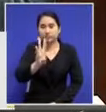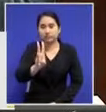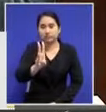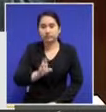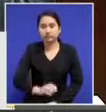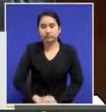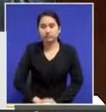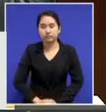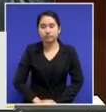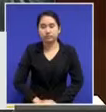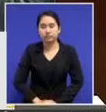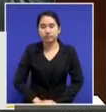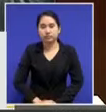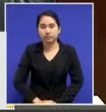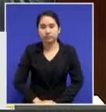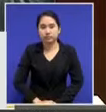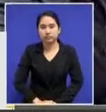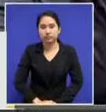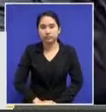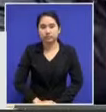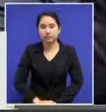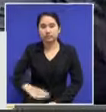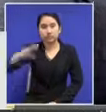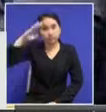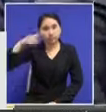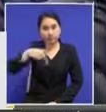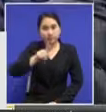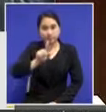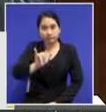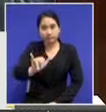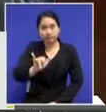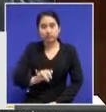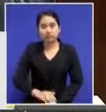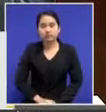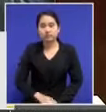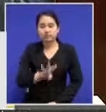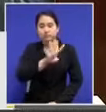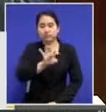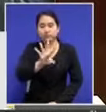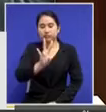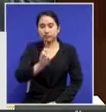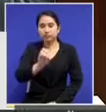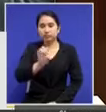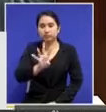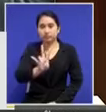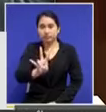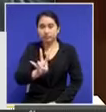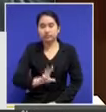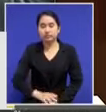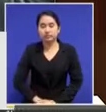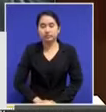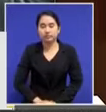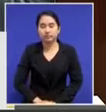นายวัฒนาช่างเหลา พลเอกประยุทธ์จันทร์โอชาครับ 477พลเอกวัฒน